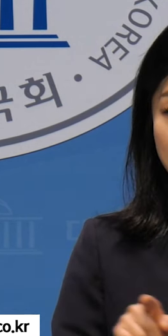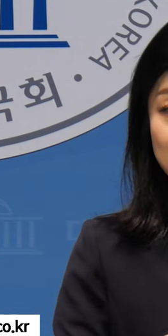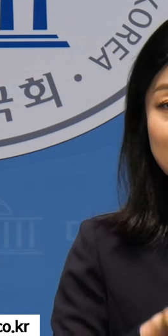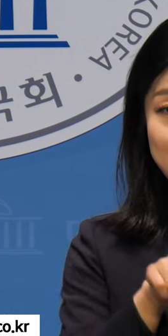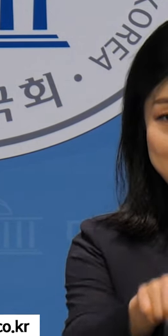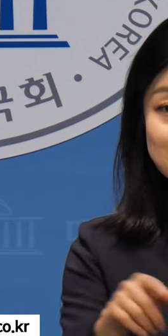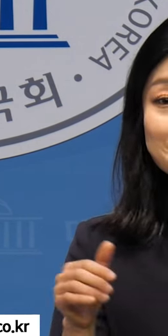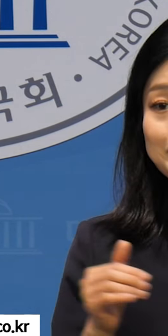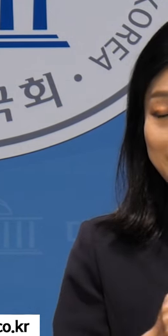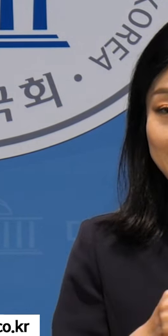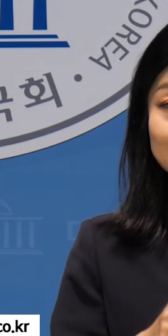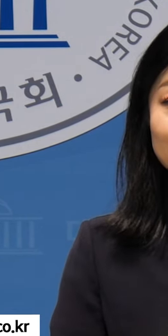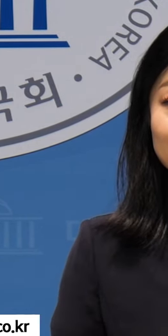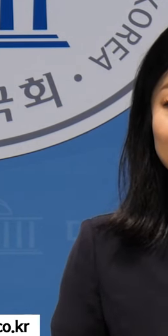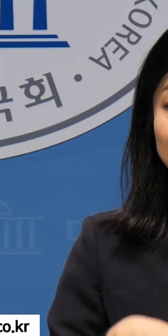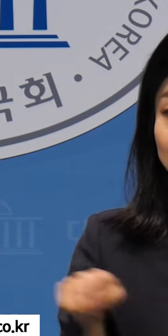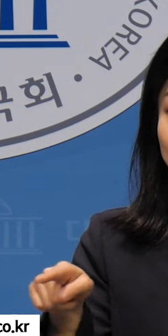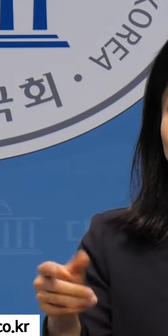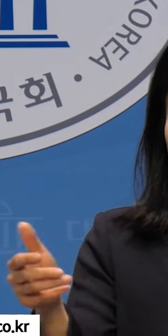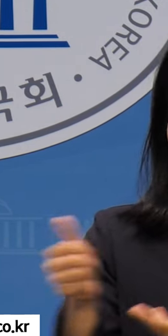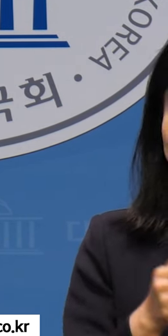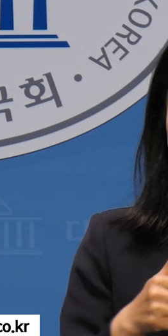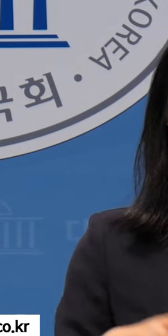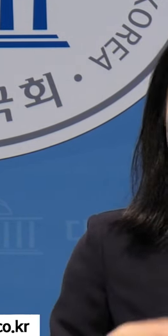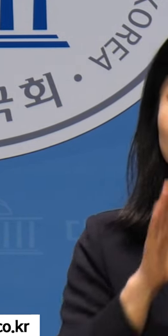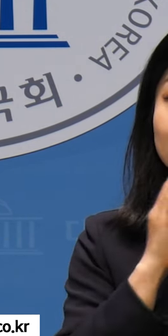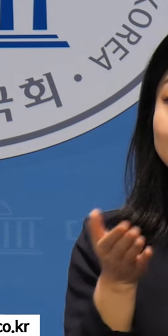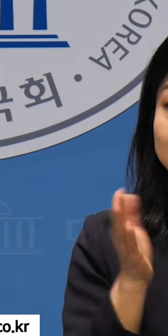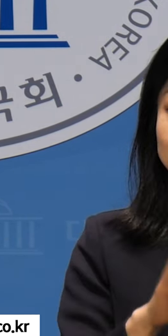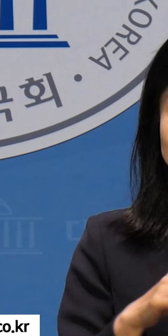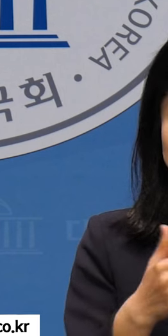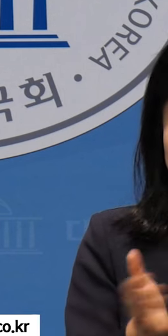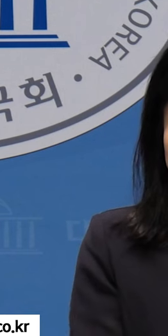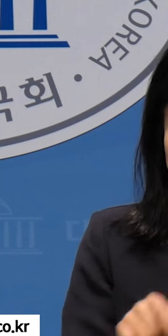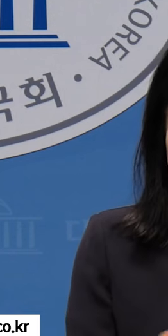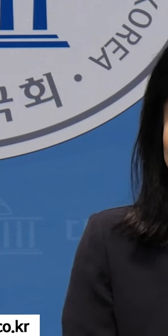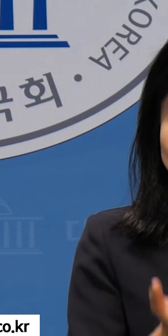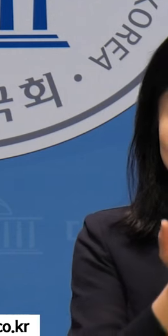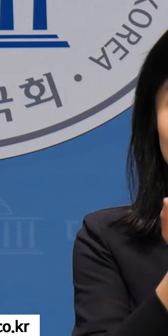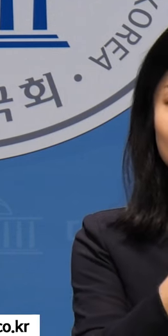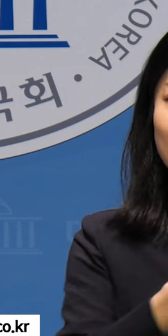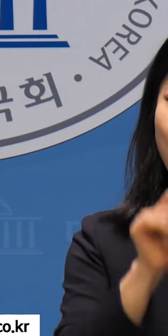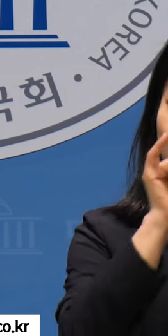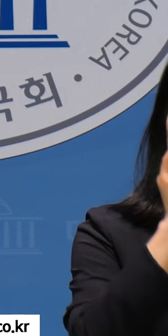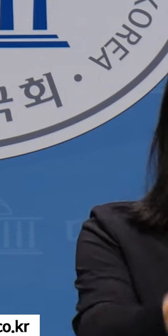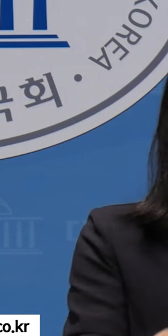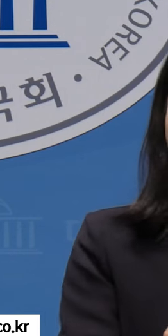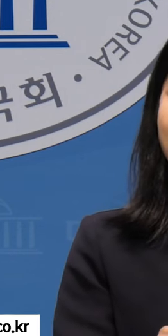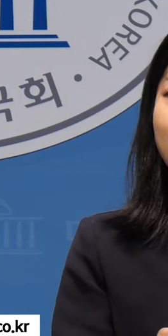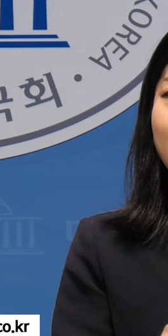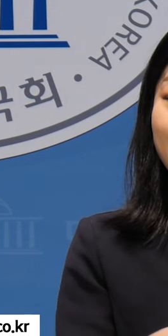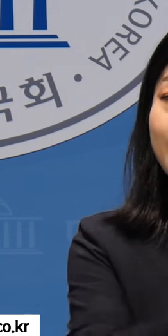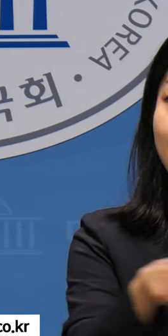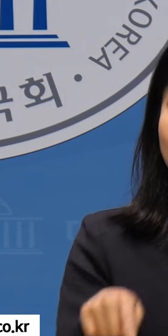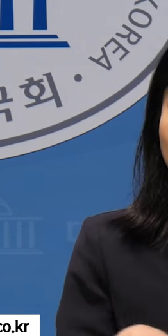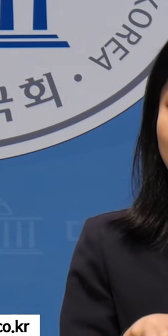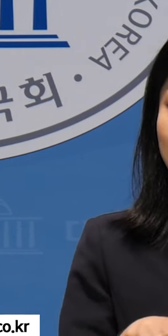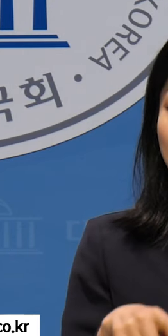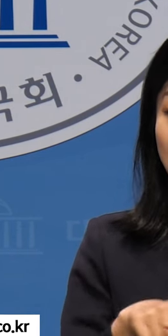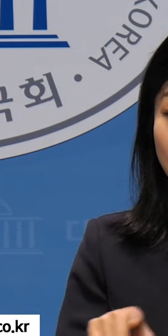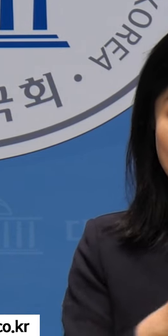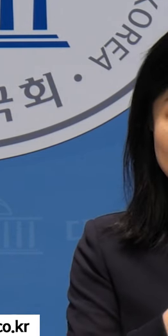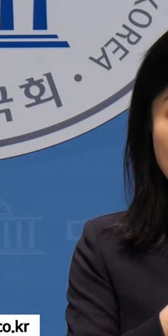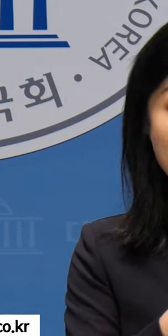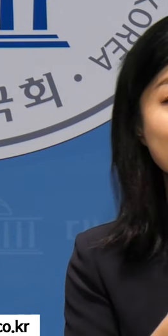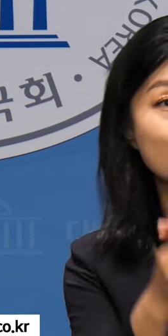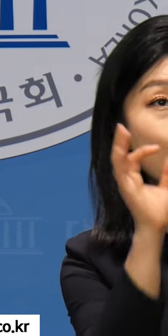함께했습니다. 인재 영입은 대체 가능하지만 당에서 키운 육성 인재는 대체 불가능하며 육성 인재의 성장은 평범한